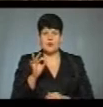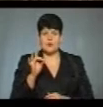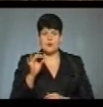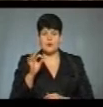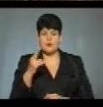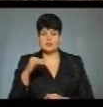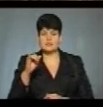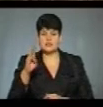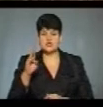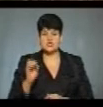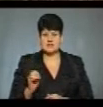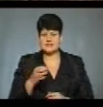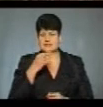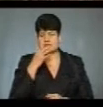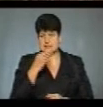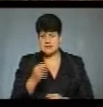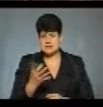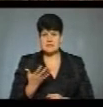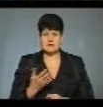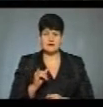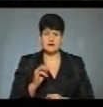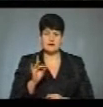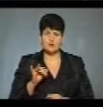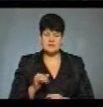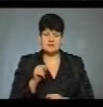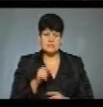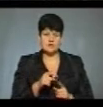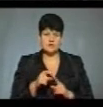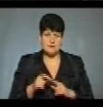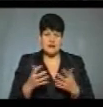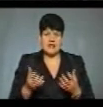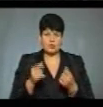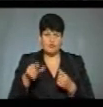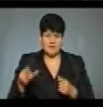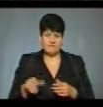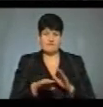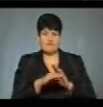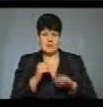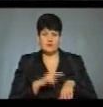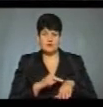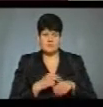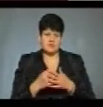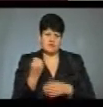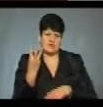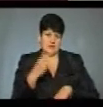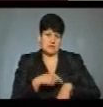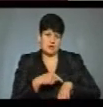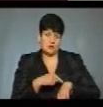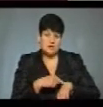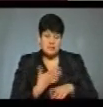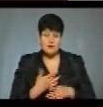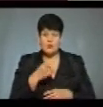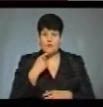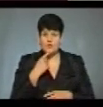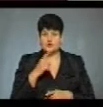речниця пожежно-рятувальної служби області Ірина Крупа. За її словами, рятувальники викликали поліцейські близько 13-ї години. Ірина Крупа